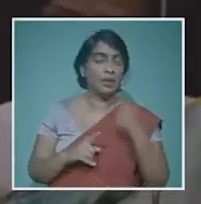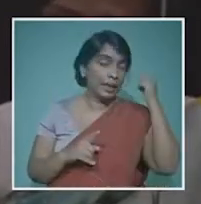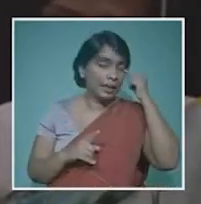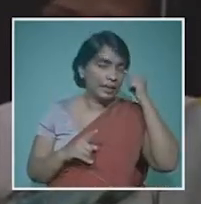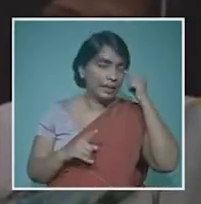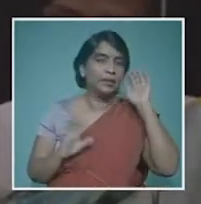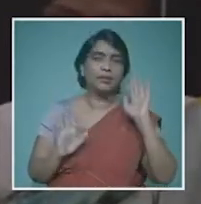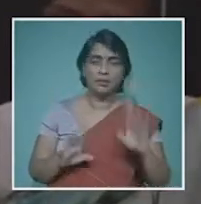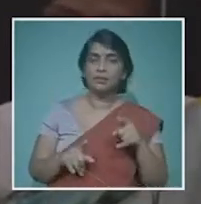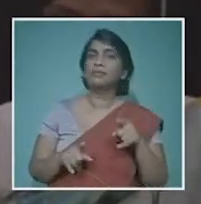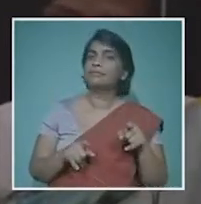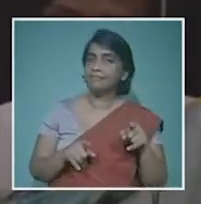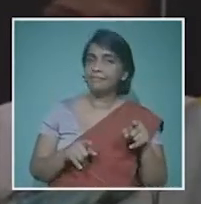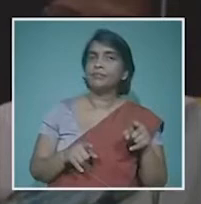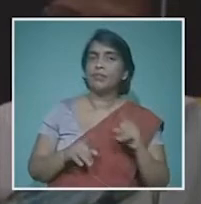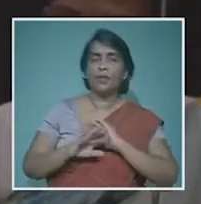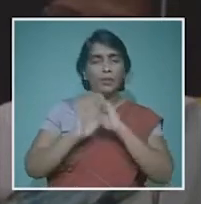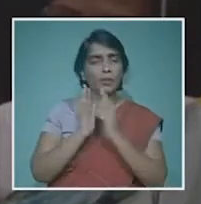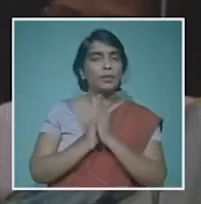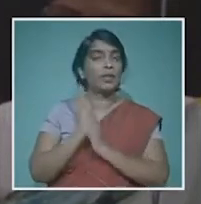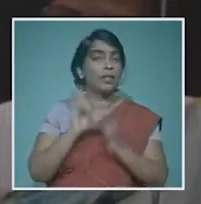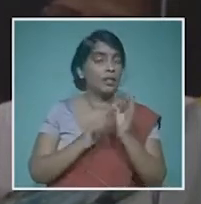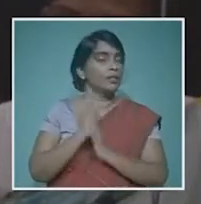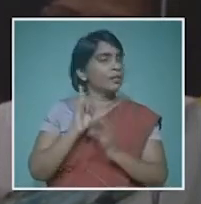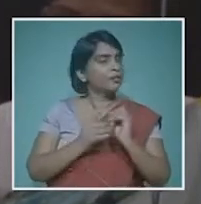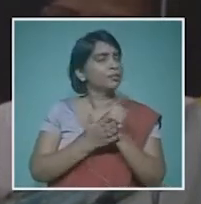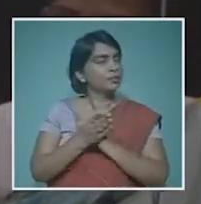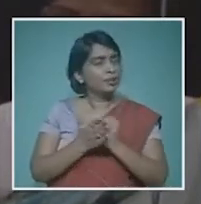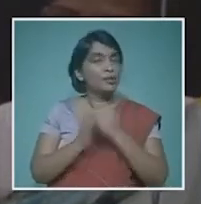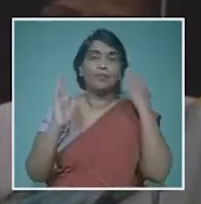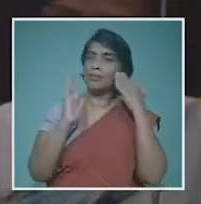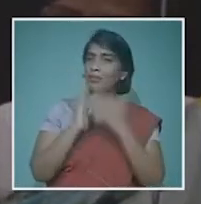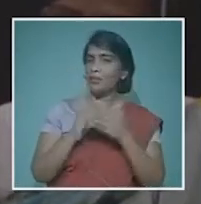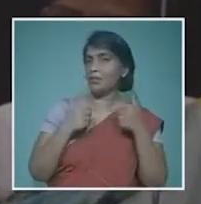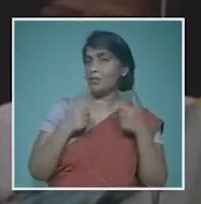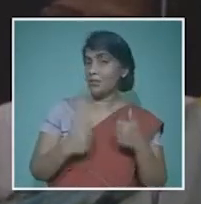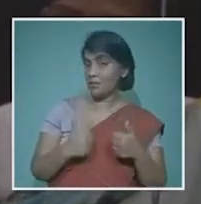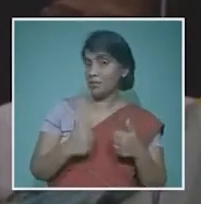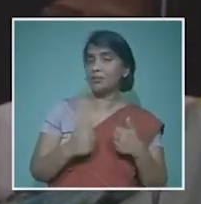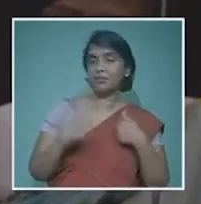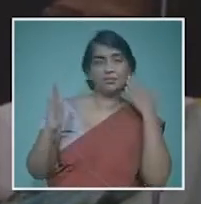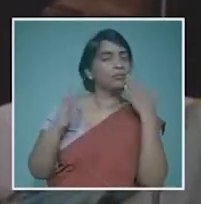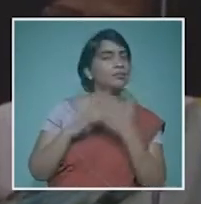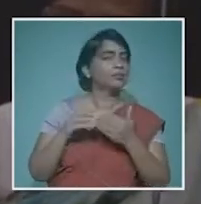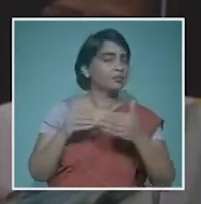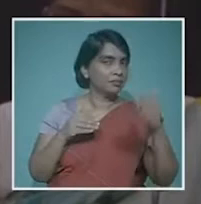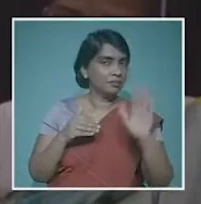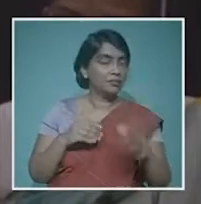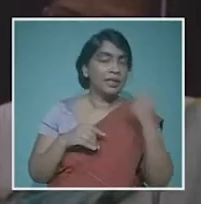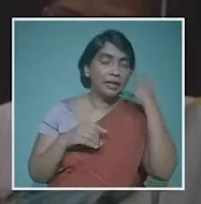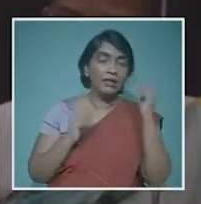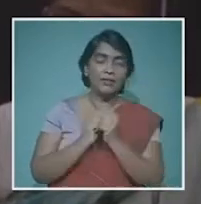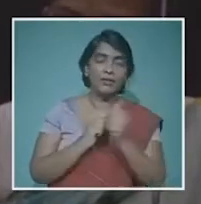කල්පනාවෙන් හැම මහජන නියෝජිතයෙක්ම මේ ගැන හොඳට අවධානය යොමු කළා